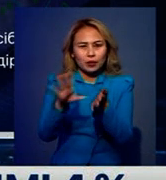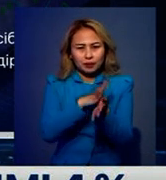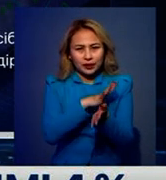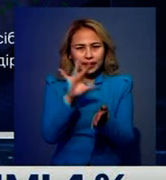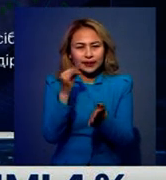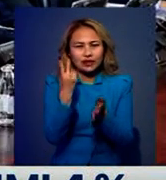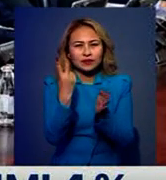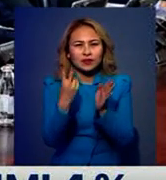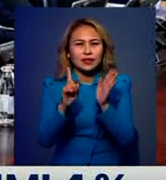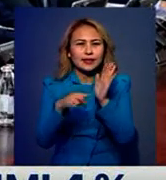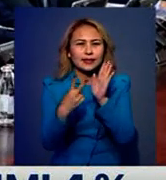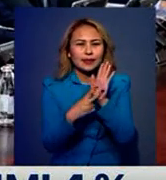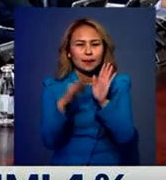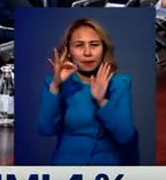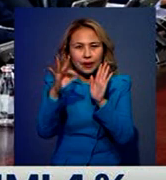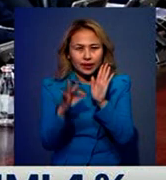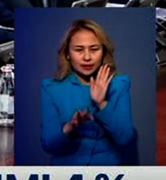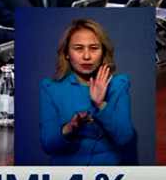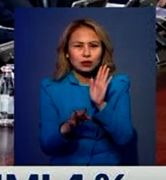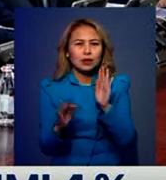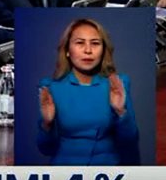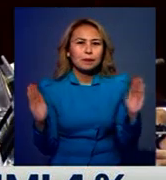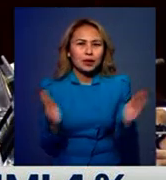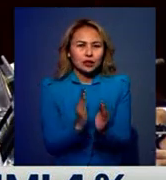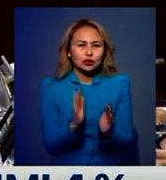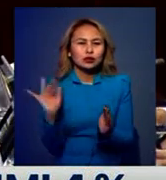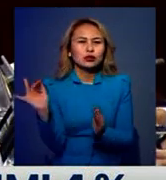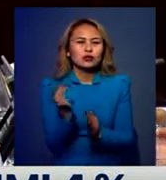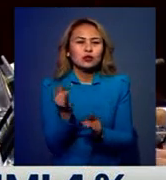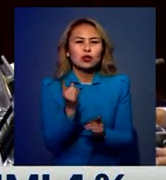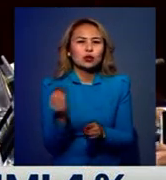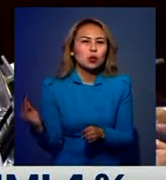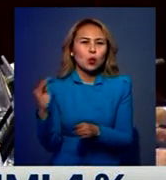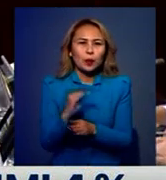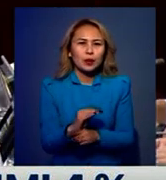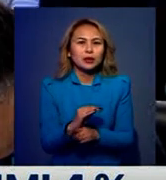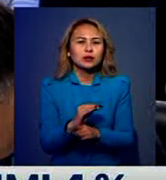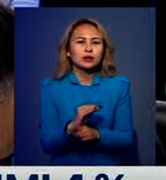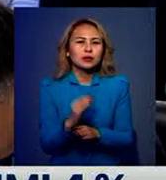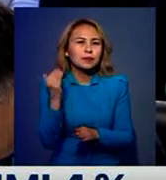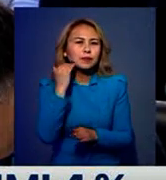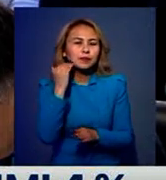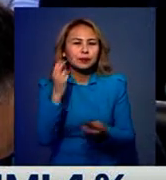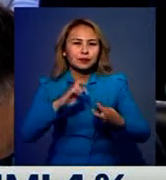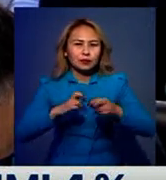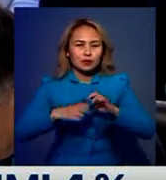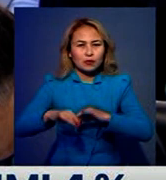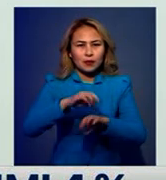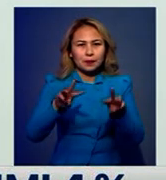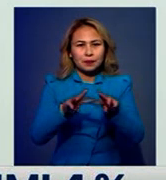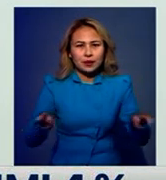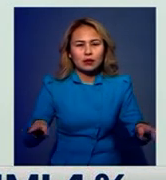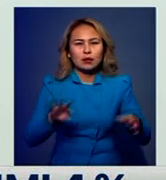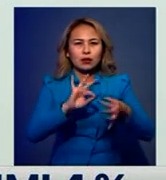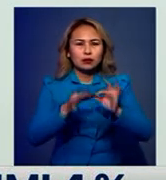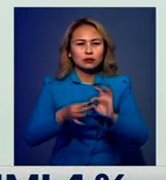кезеңде импорт 2,7%-ке кеміген, жиында жетістіктермен қатар кенжелеп жатқан тұстар да айтылды. Министр